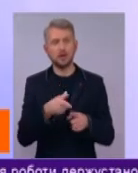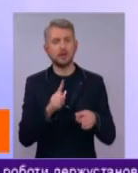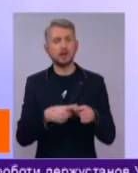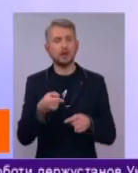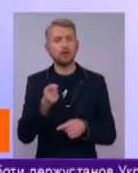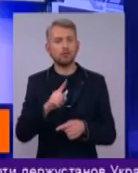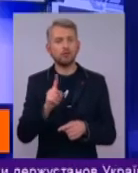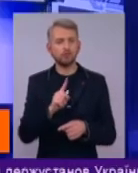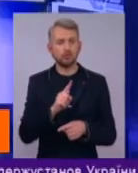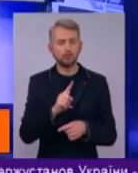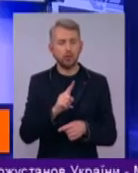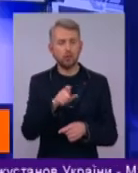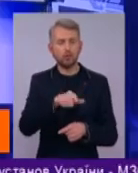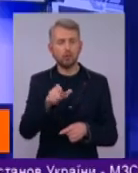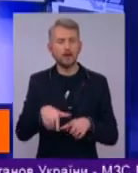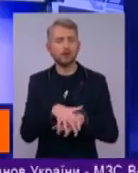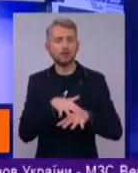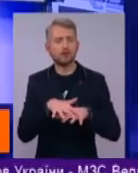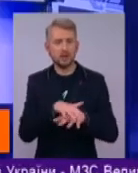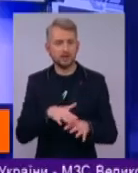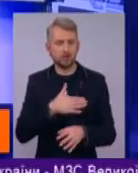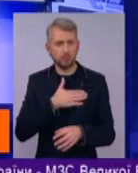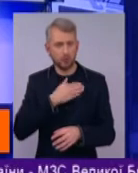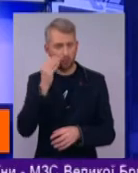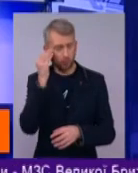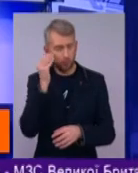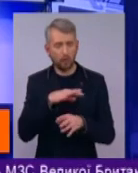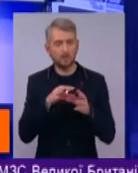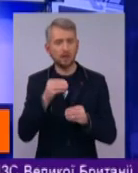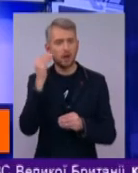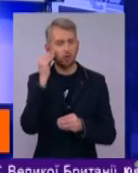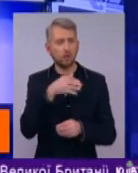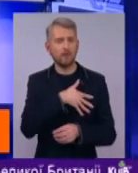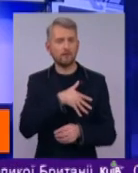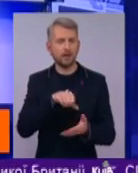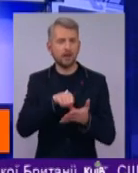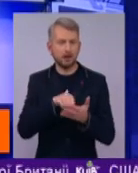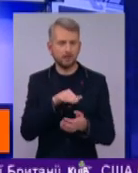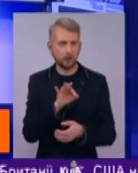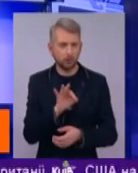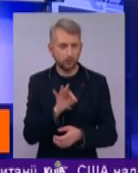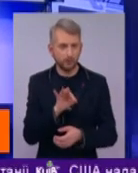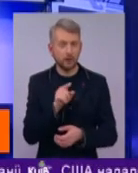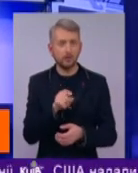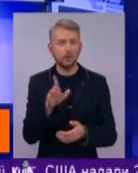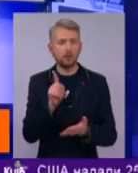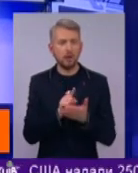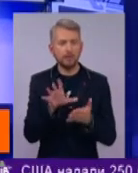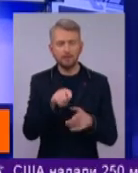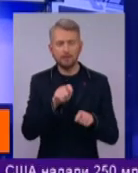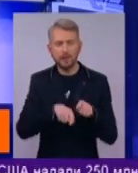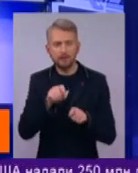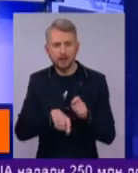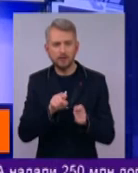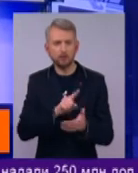що громадянське суспільство, на мою думку, і взагалі на думку ветеранів АТО, воно має все перевіряти, воно